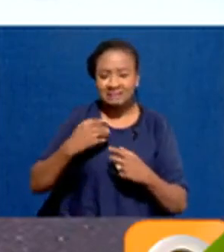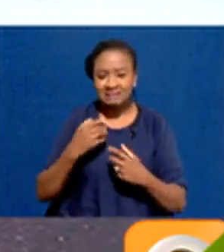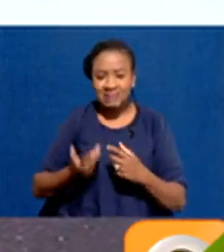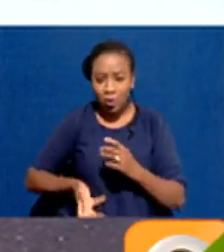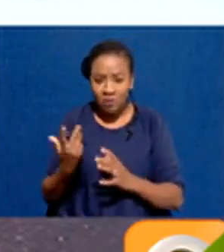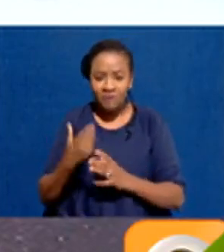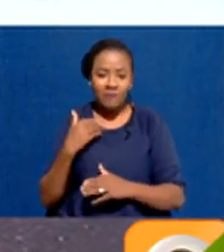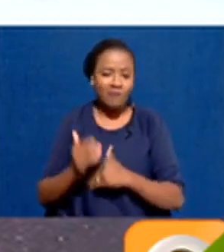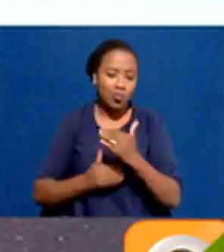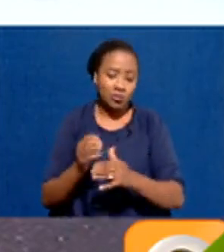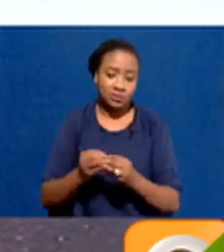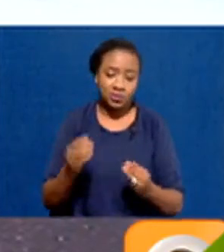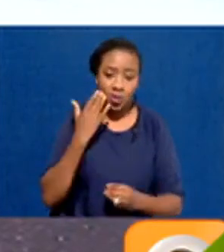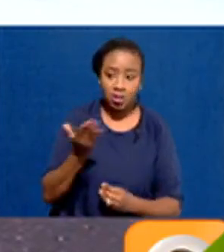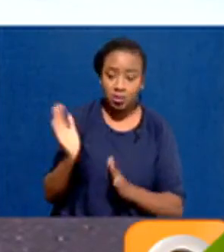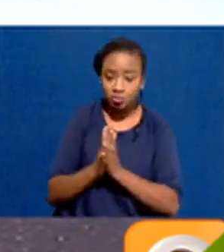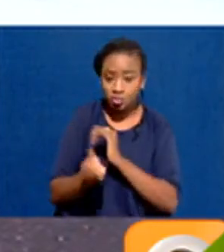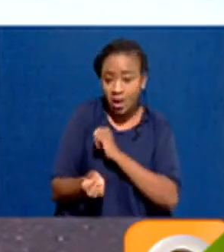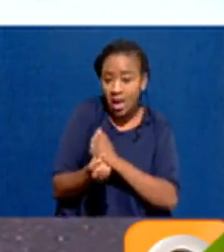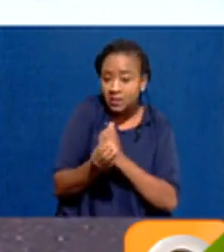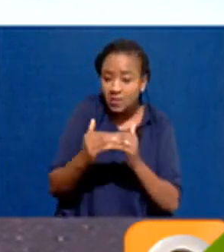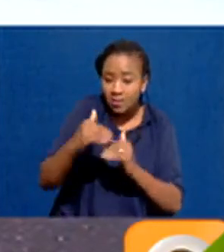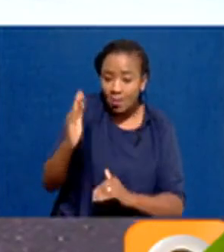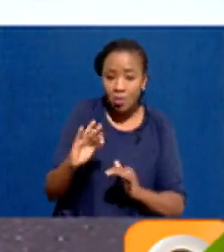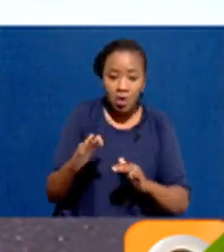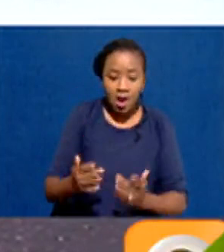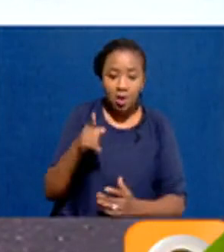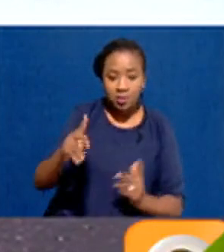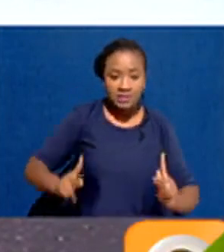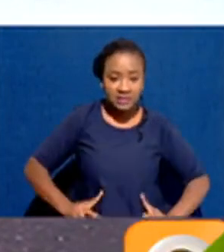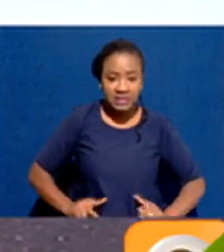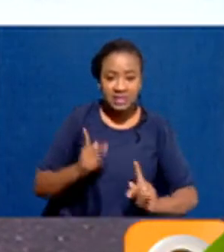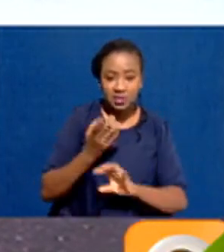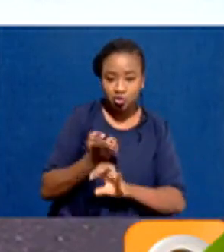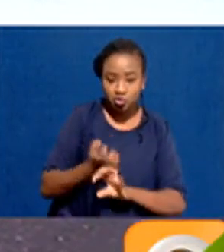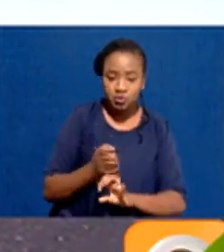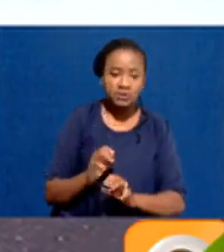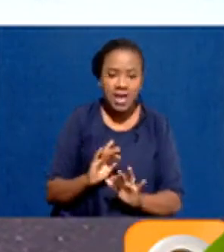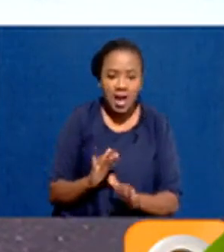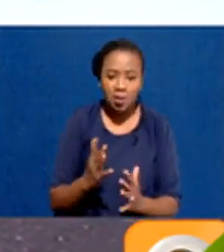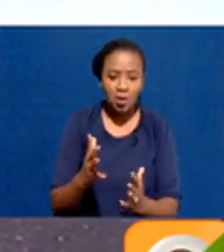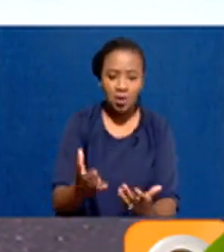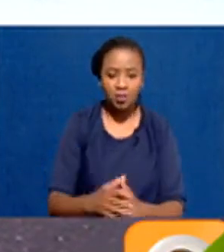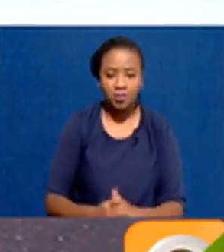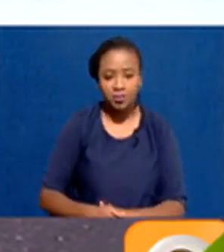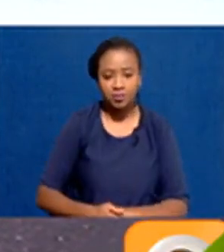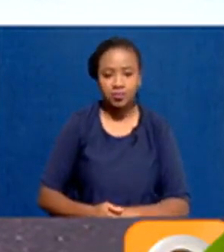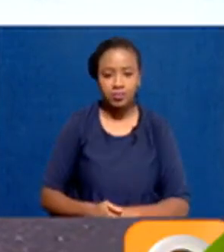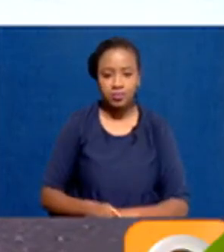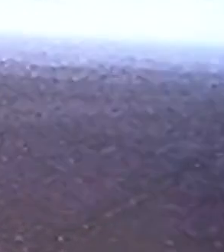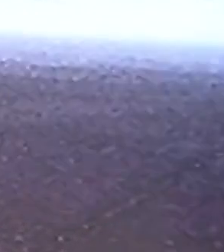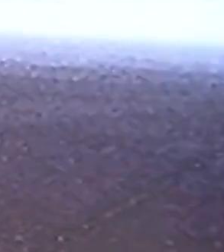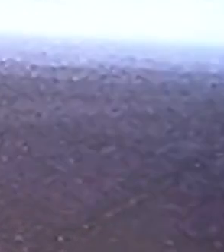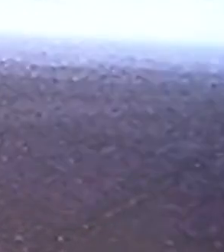makala ya leo ya Siha na Maumbile, Daktari Kioi Githiiyi wa kituo cha Equity Afia Kikuyu anatoa maelezo zaidi kuhusu vijiwe vya